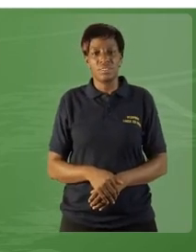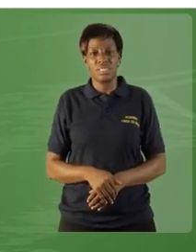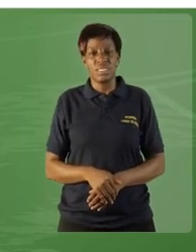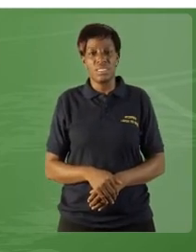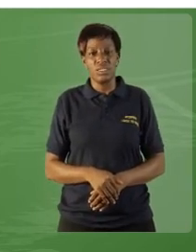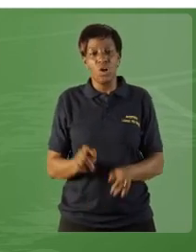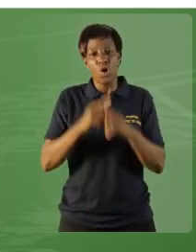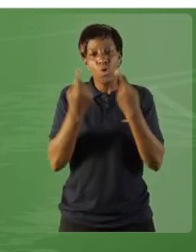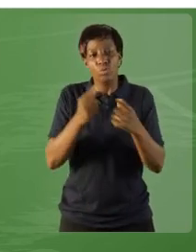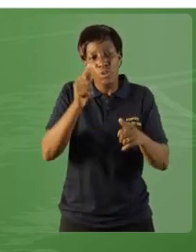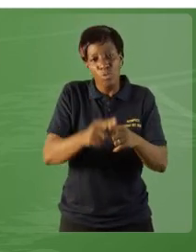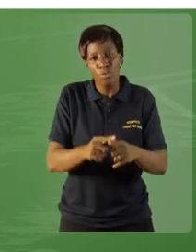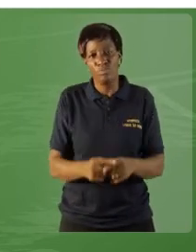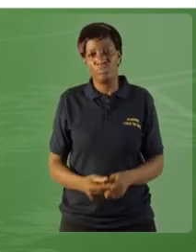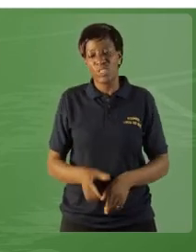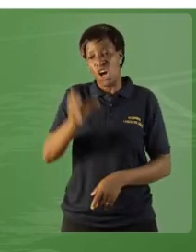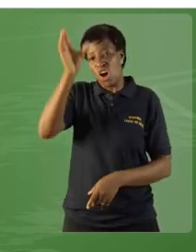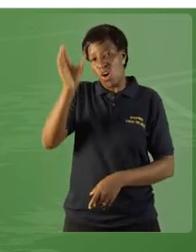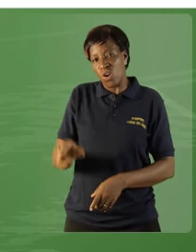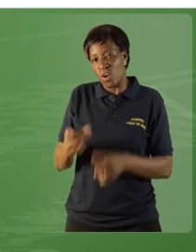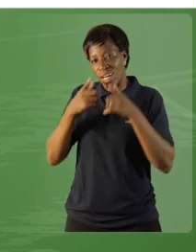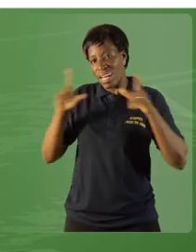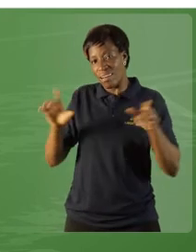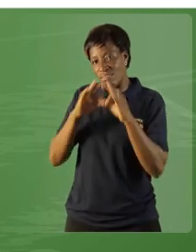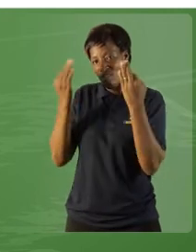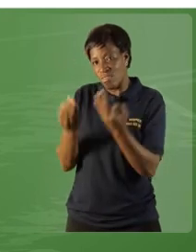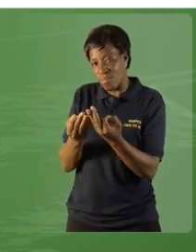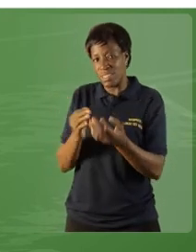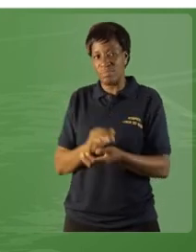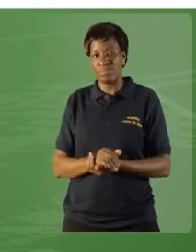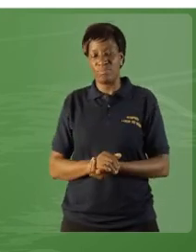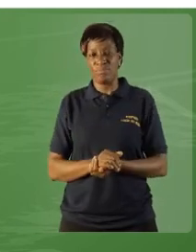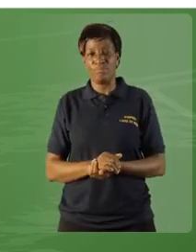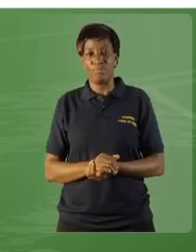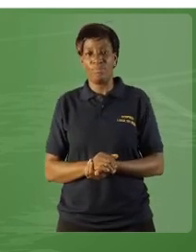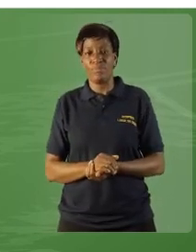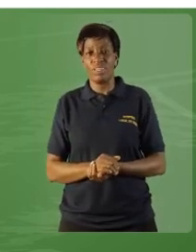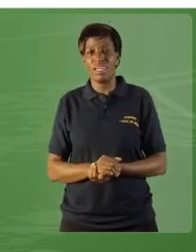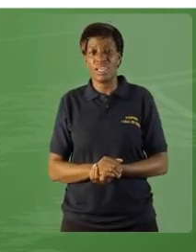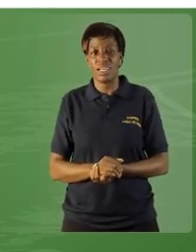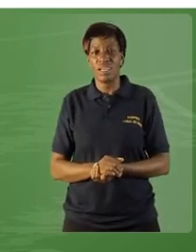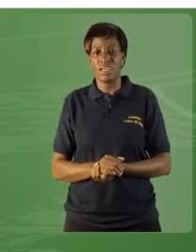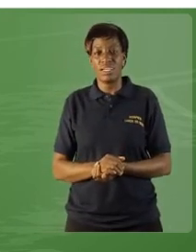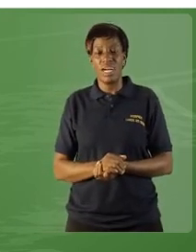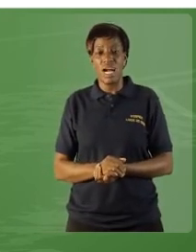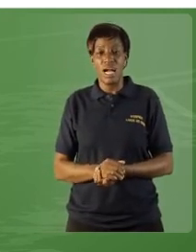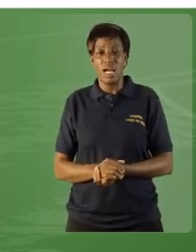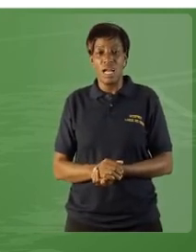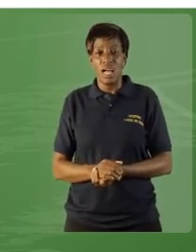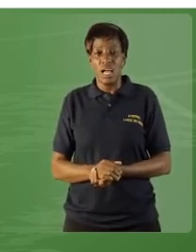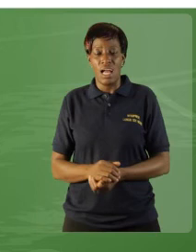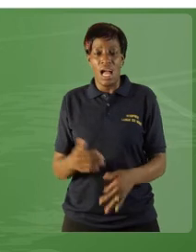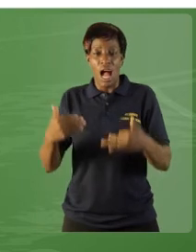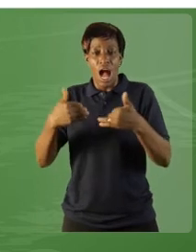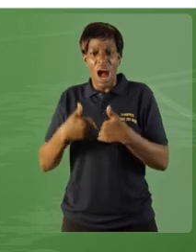qui concerne la colonne du registre familier, nous dirons qu'au niveau du lexique, l'on